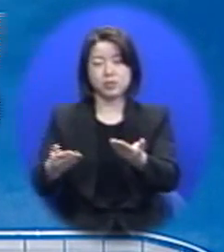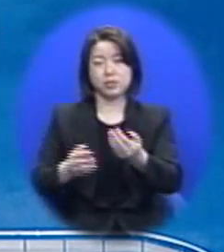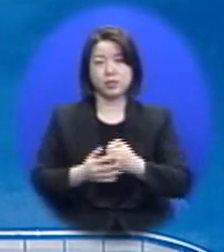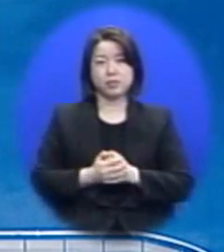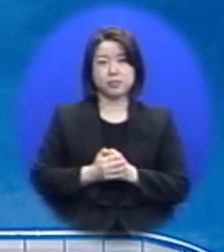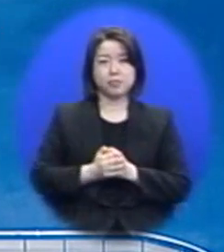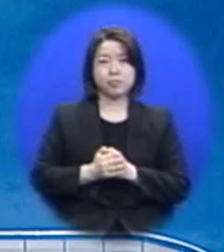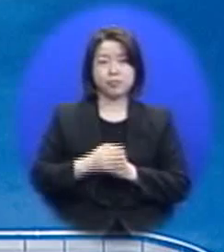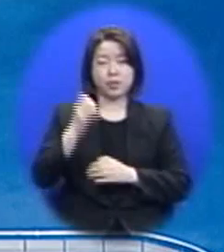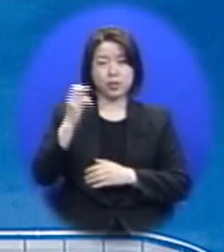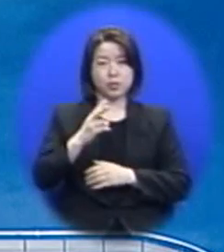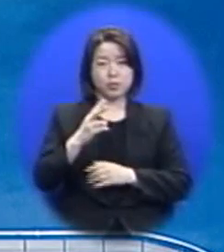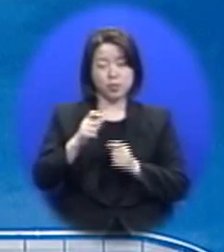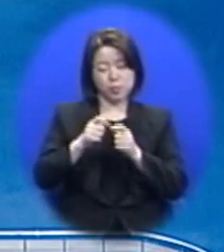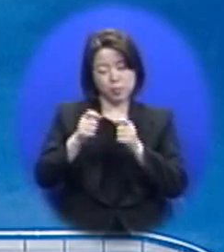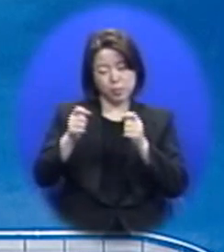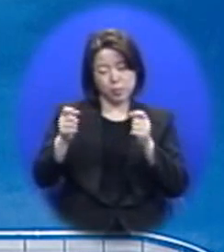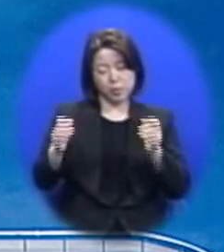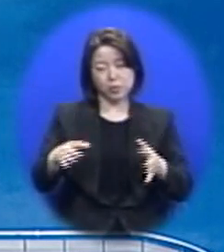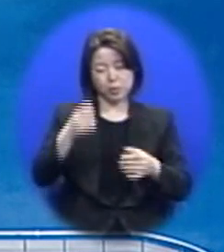그리고는 한참을 같이 울었습니다.